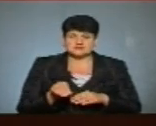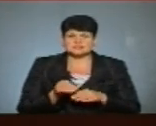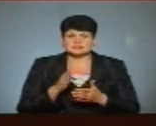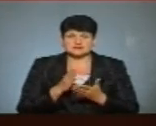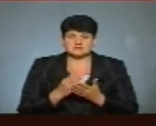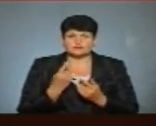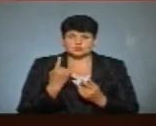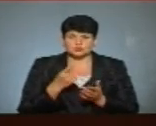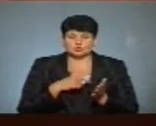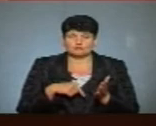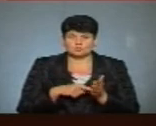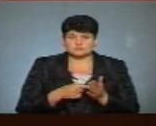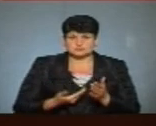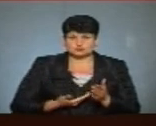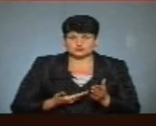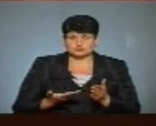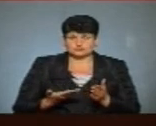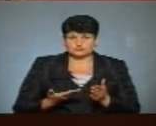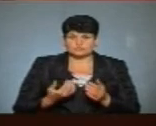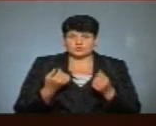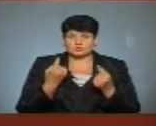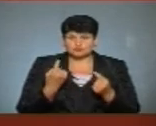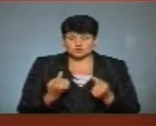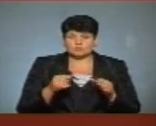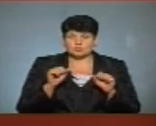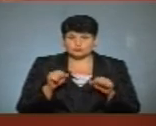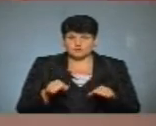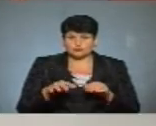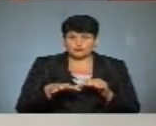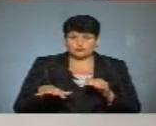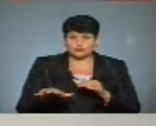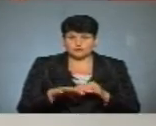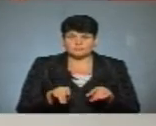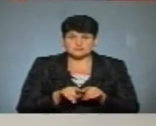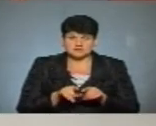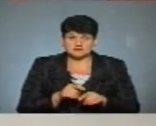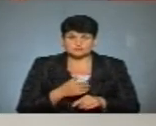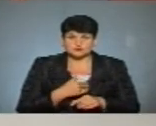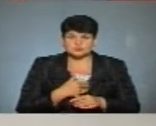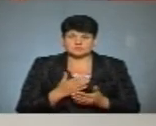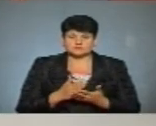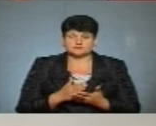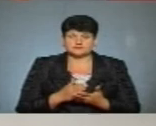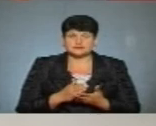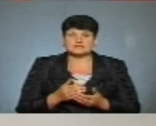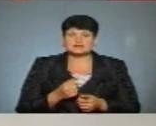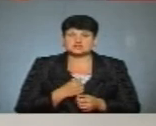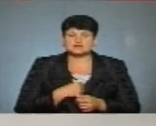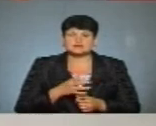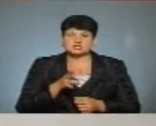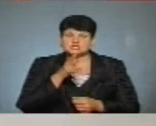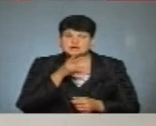в одному місці проживання. В одному правовому полі. В одному правовому полі. Ми теж би хотіли знаходитися. На жаль, наш ефірний